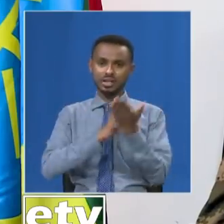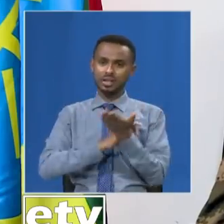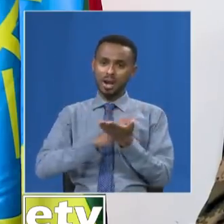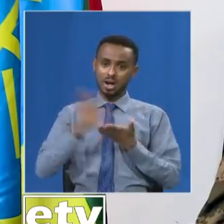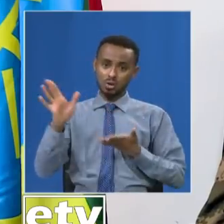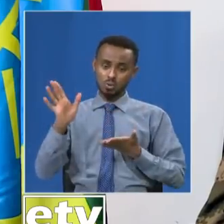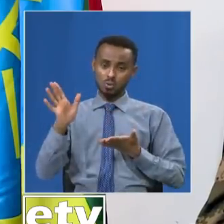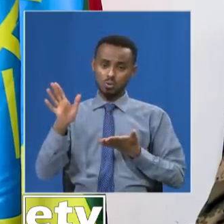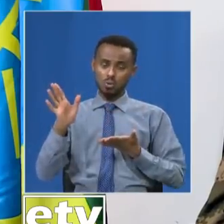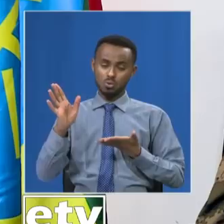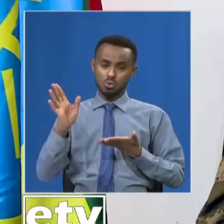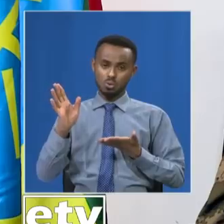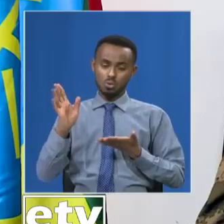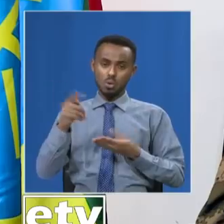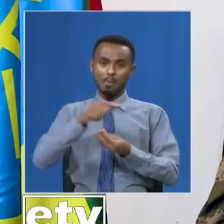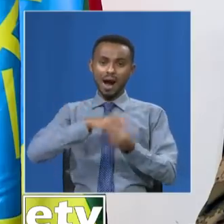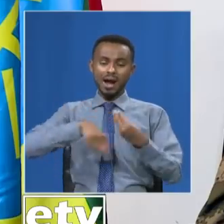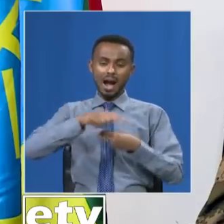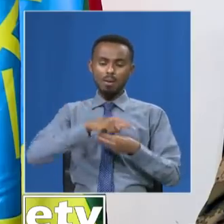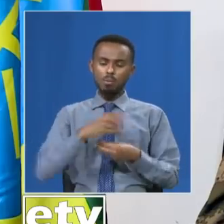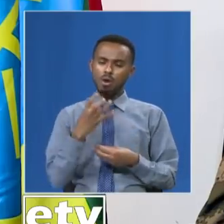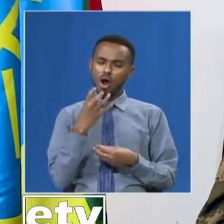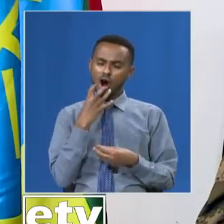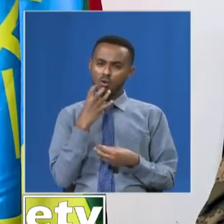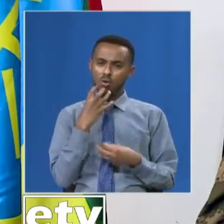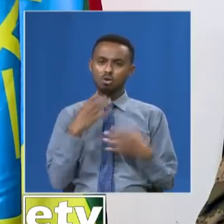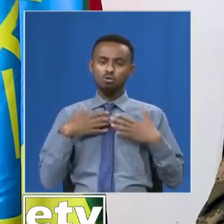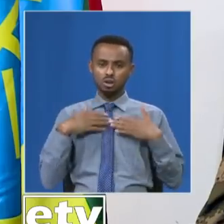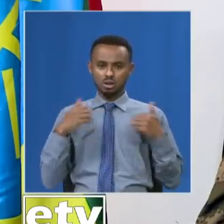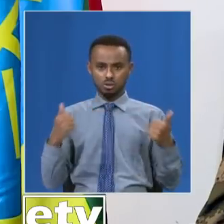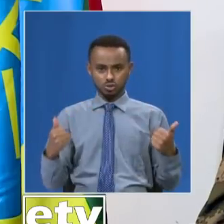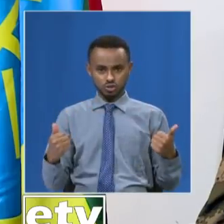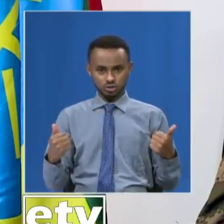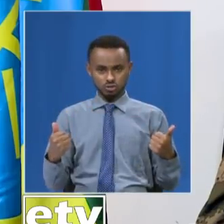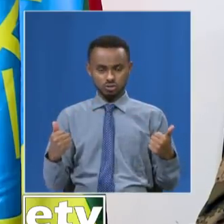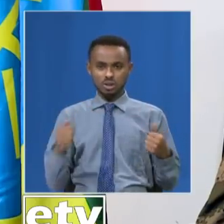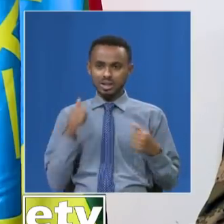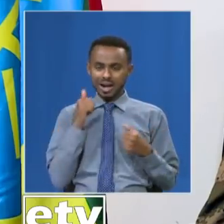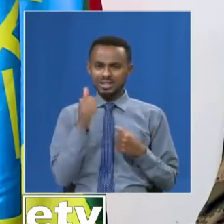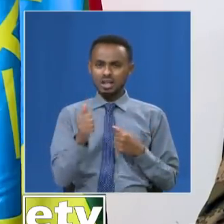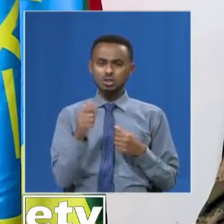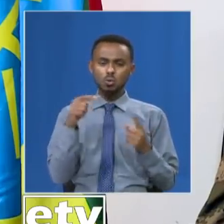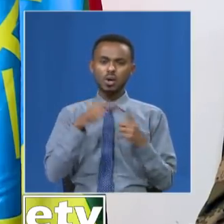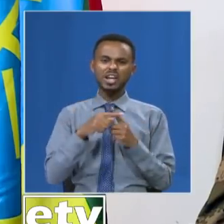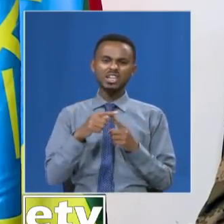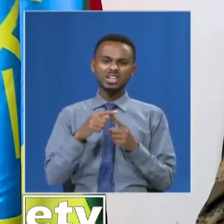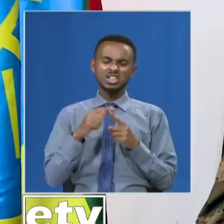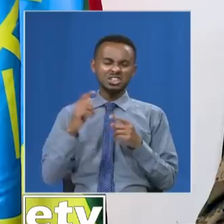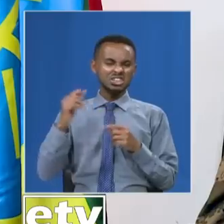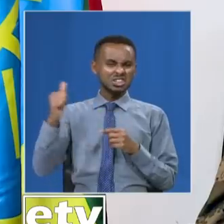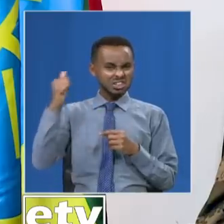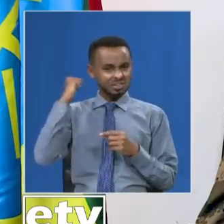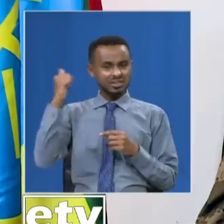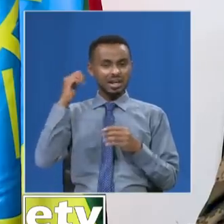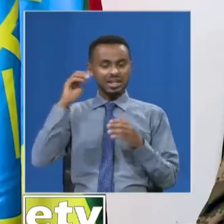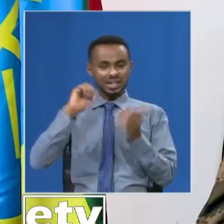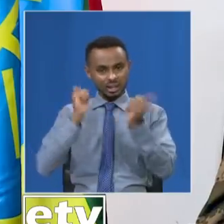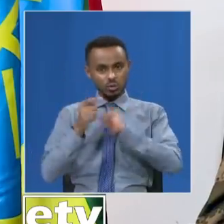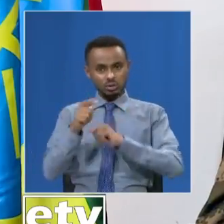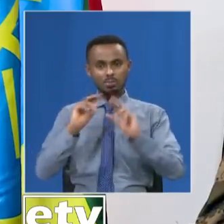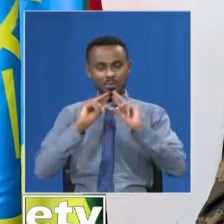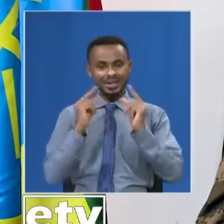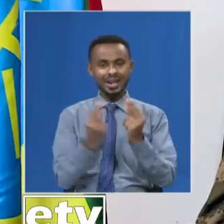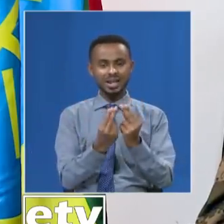የተባረሩ በአካባቢው ያኮረፉ ወጣቶች ራሳቸውን ወደ ሽፍትነት ቀይረው እዛ